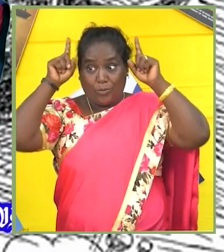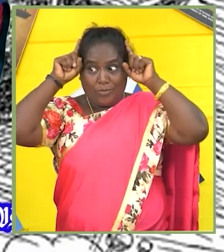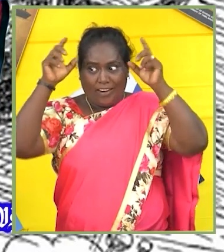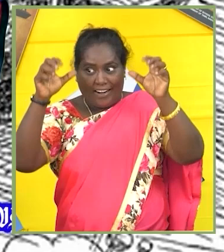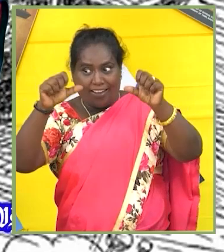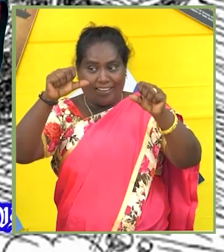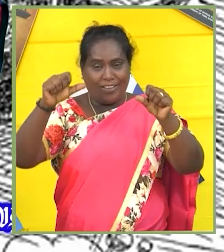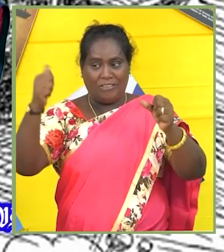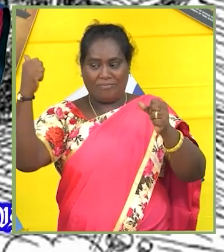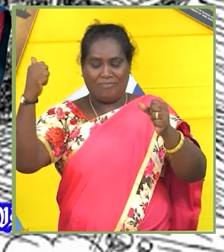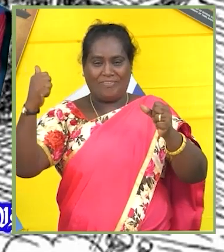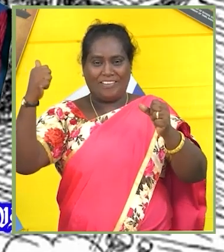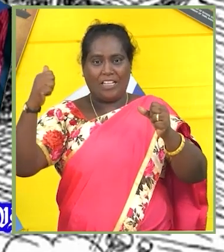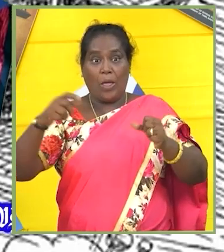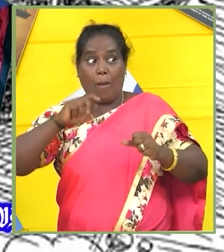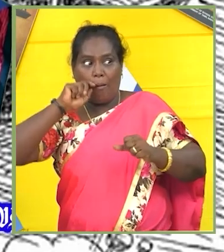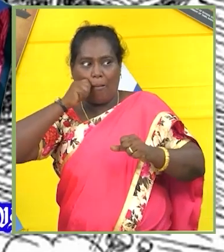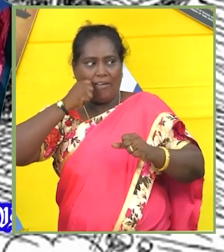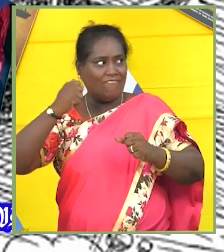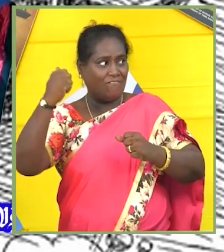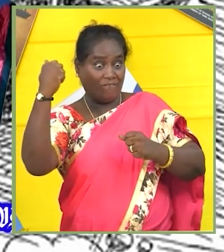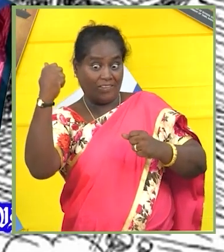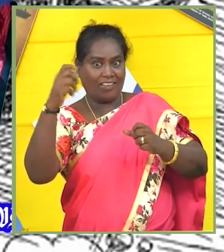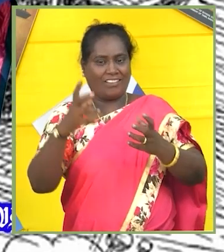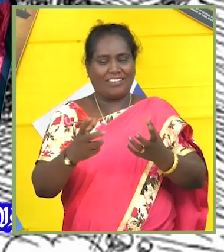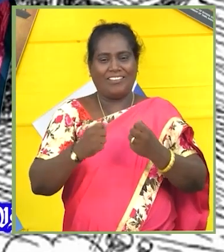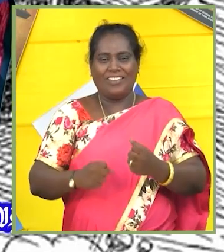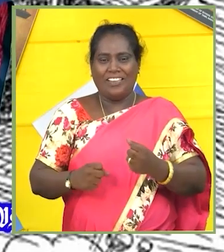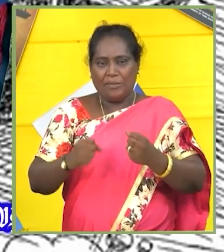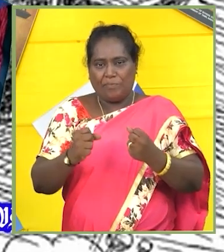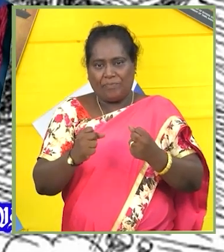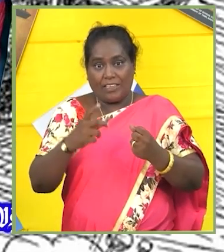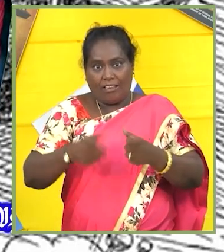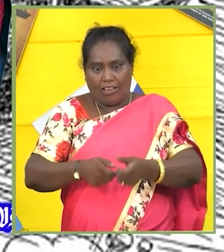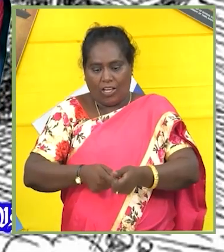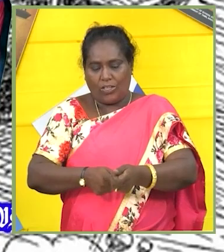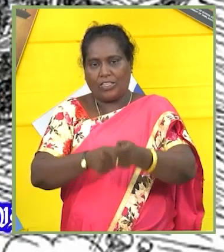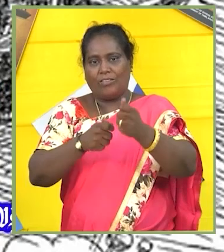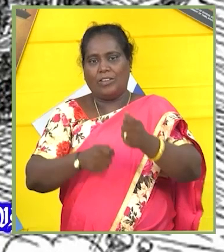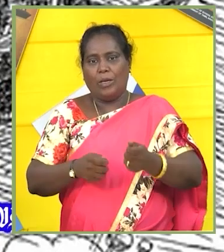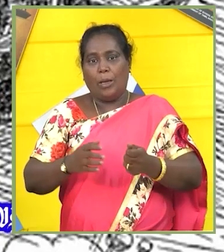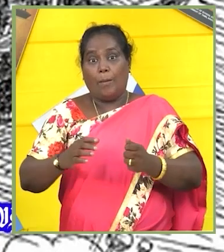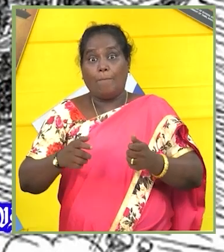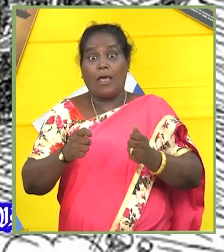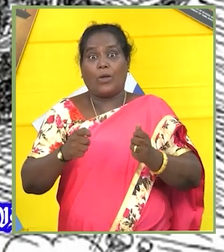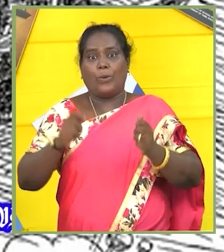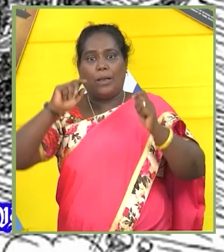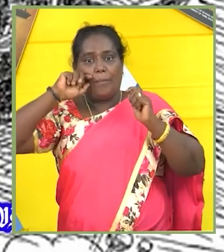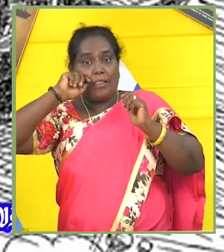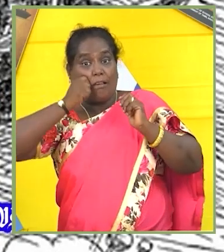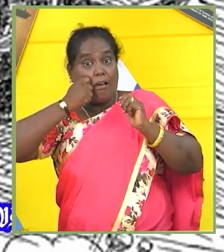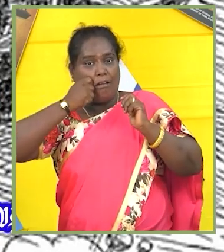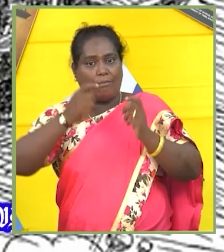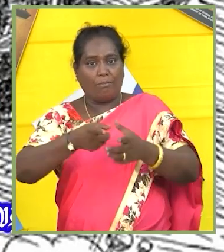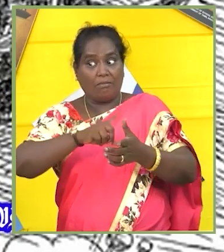அந்த கொம்பினை அடக்கி இளைஞர் தம் வீரத்தை பெருமிதப்படுத்தும் பண்பாட்டு நிகழ்வு ஏறு தழுவுதல். இத்தகைய மரக்குடியில்